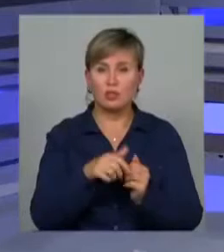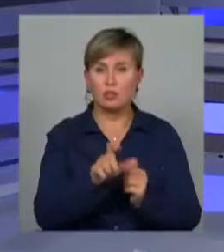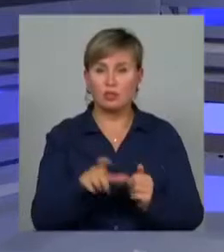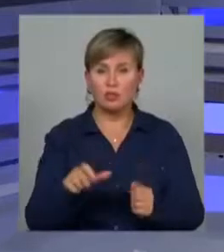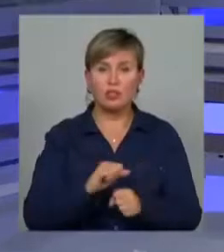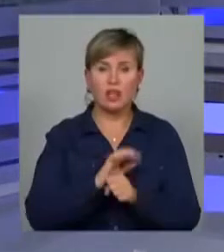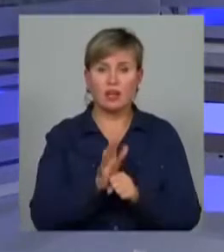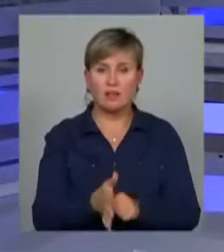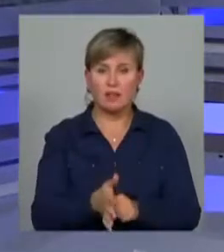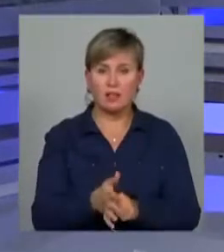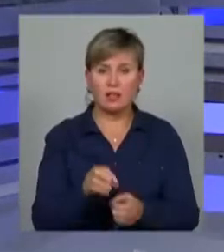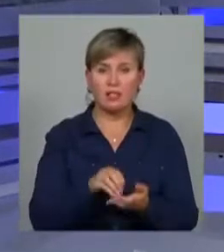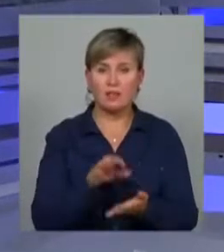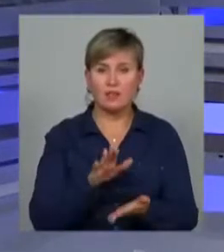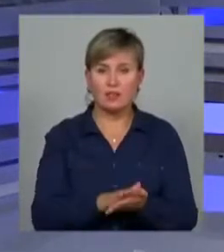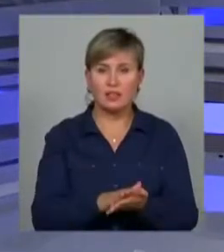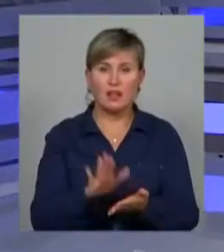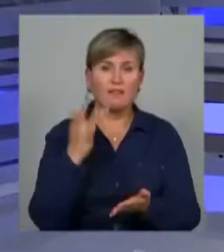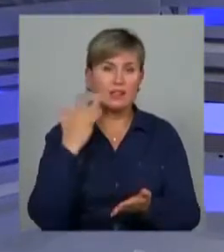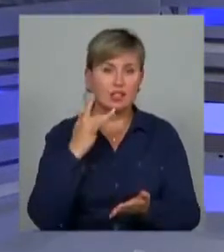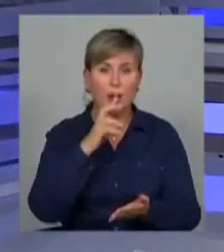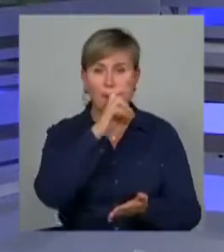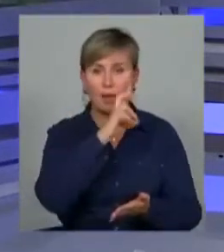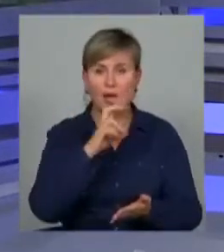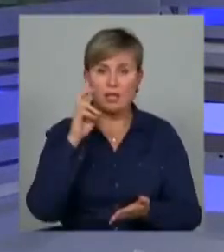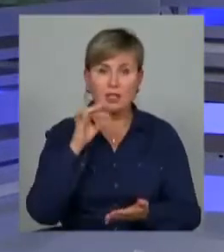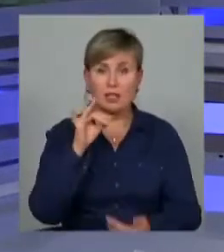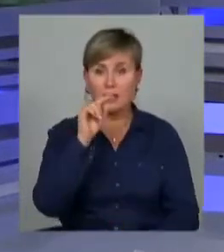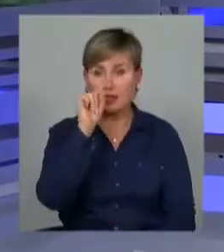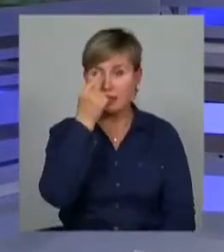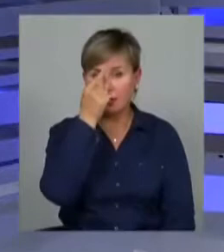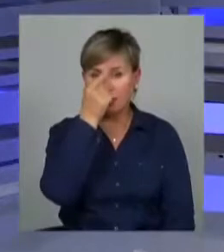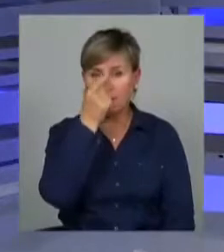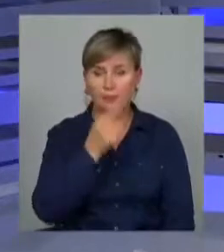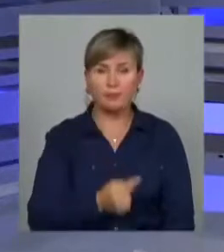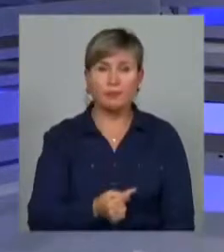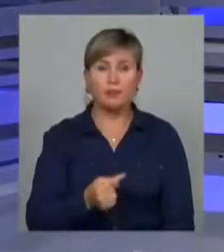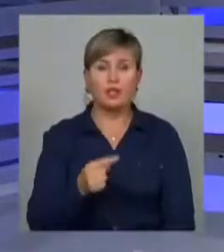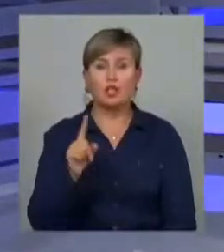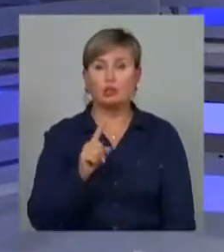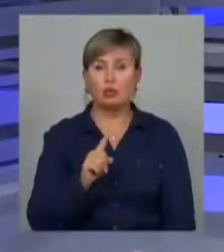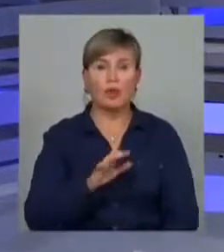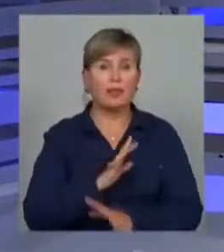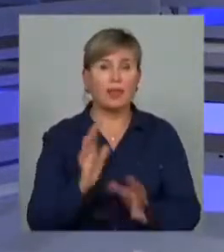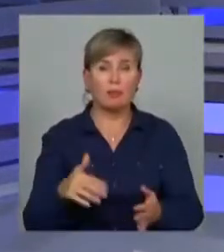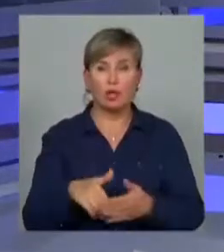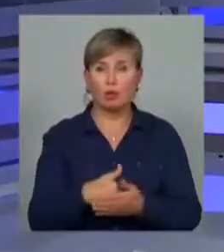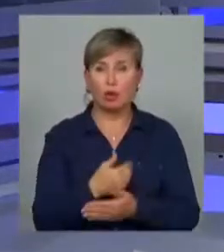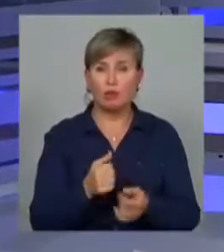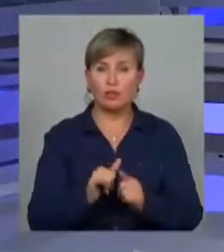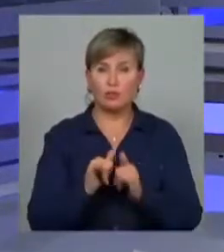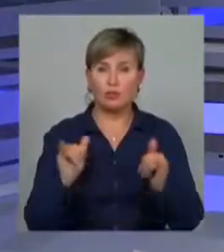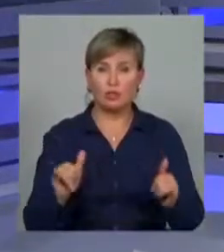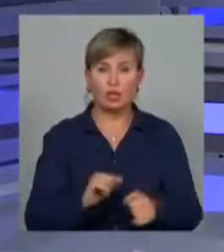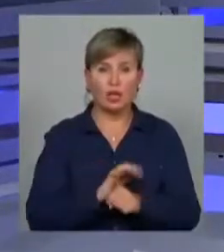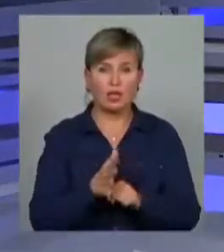с коронавирусом зафиксировано в США, Бразилии и Индии. Между тем, чтобы избежать новых вспышек коронавируса